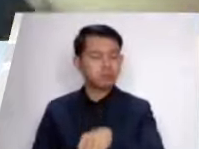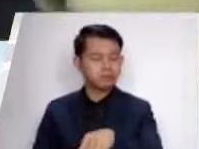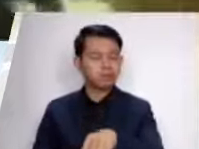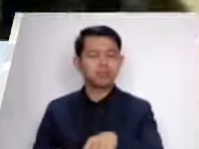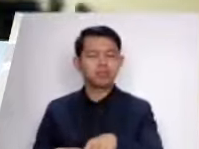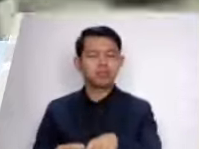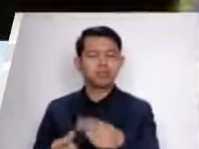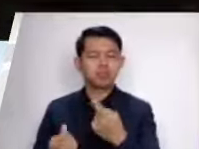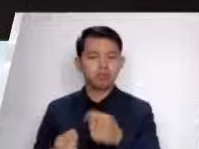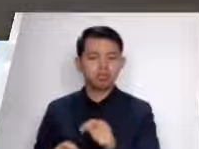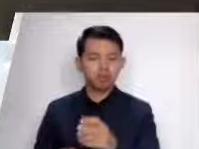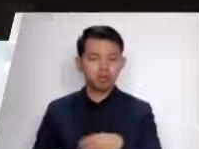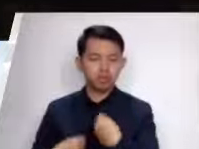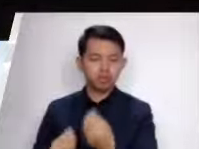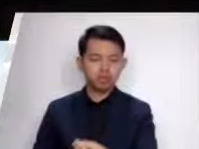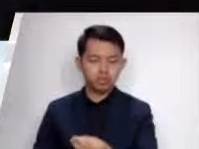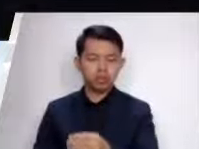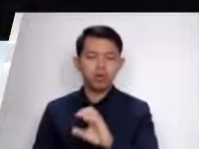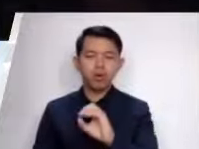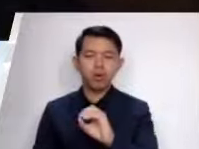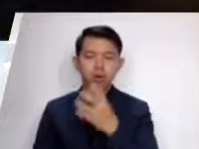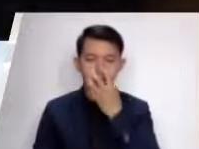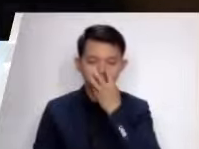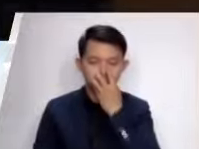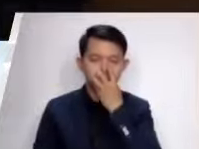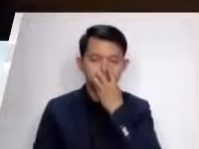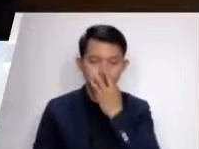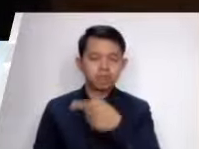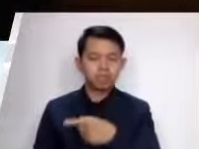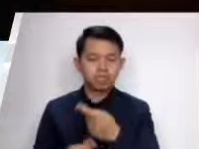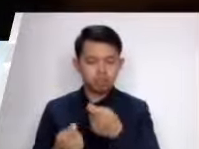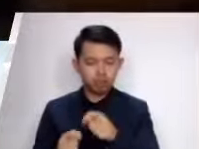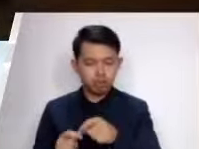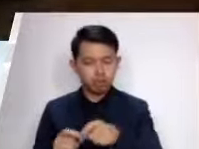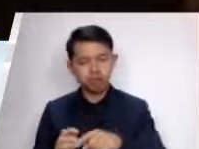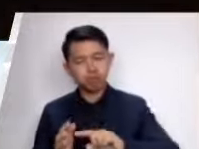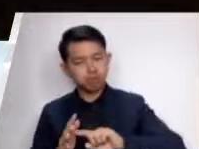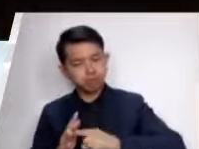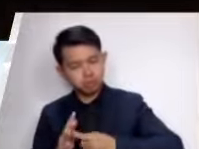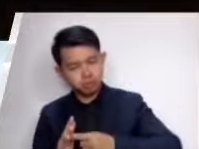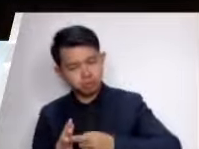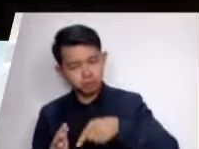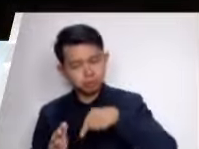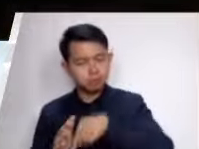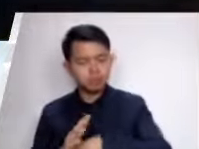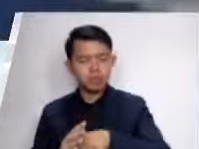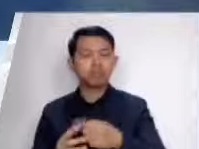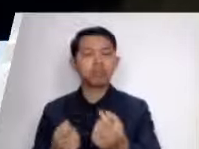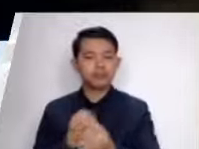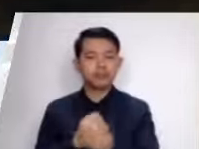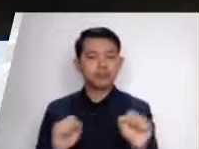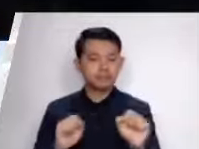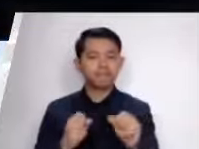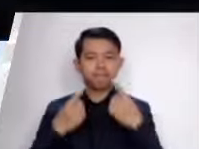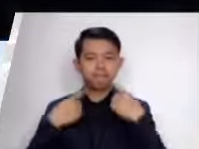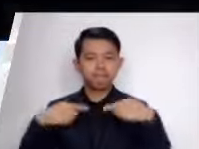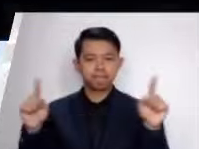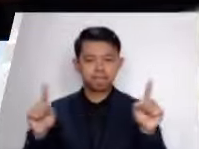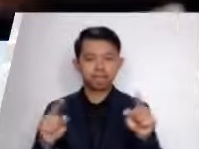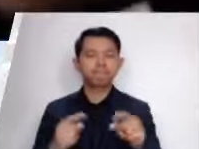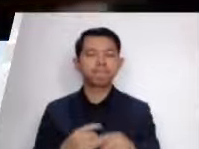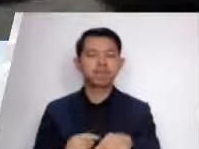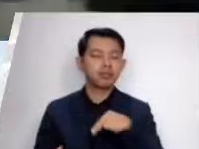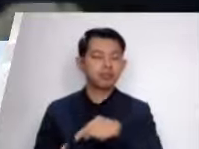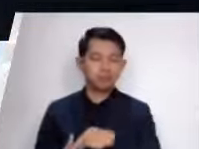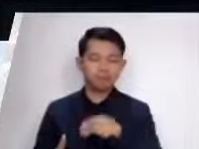drilling equipment para mapadali ang pagliligtas sa bata. Matagumpay na naialis ang bata sa balon at agad na dinala sa ospital.